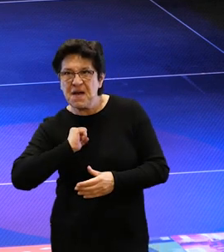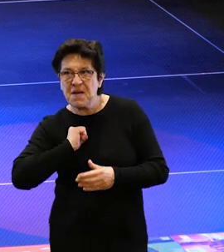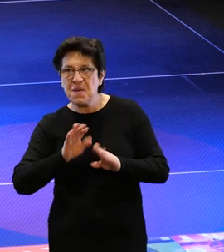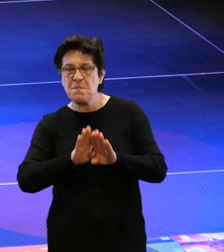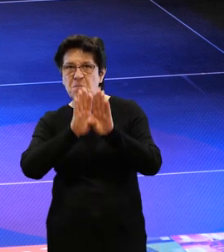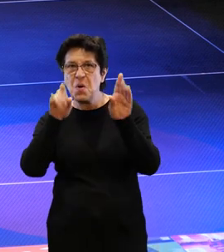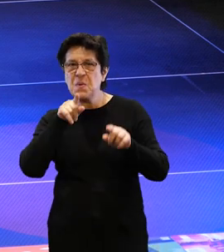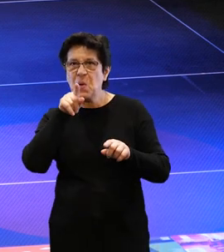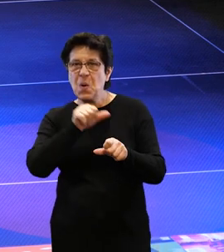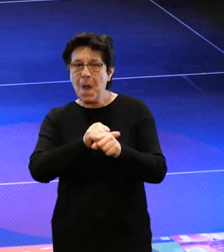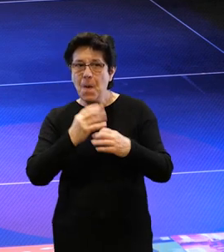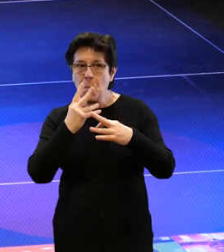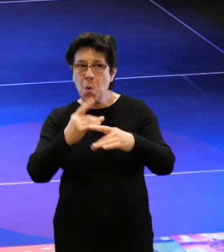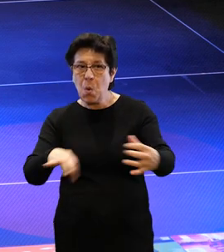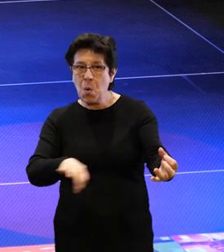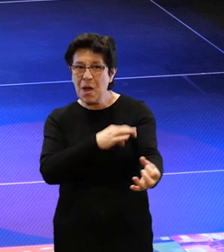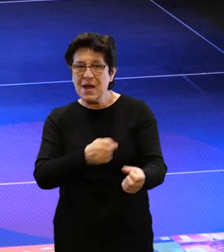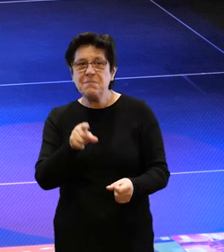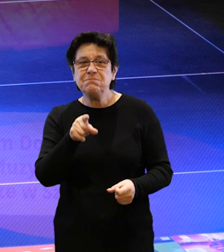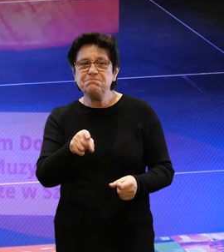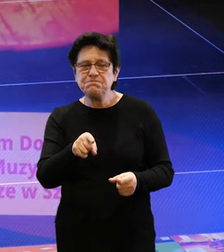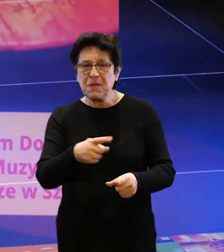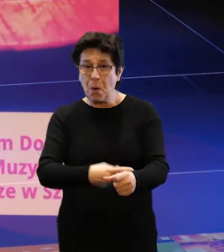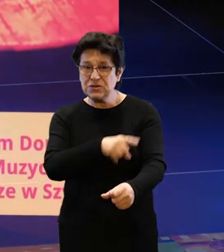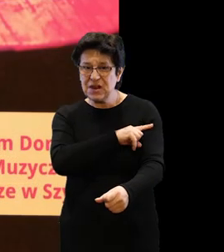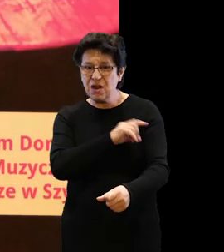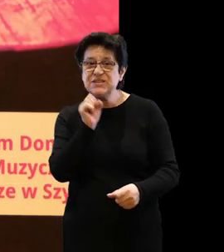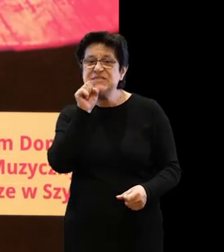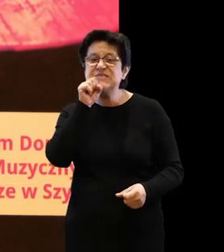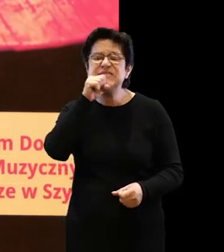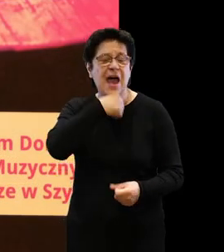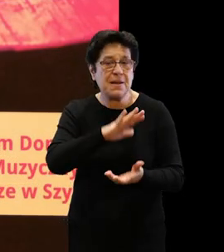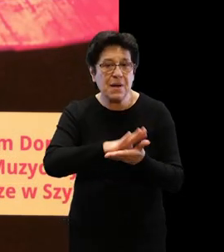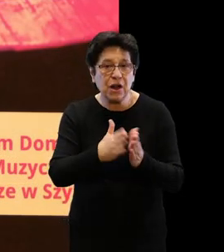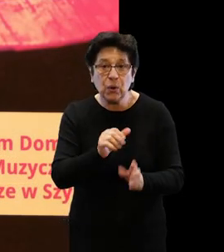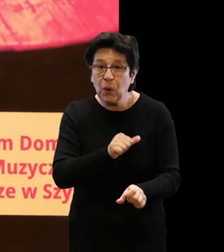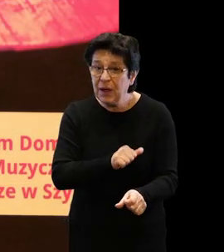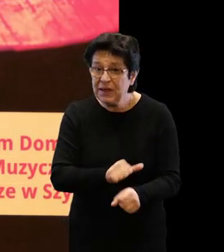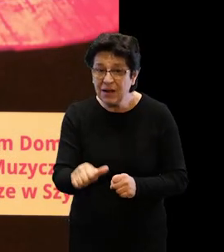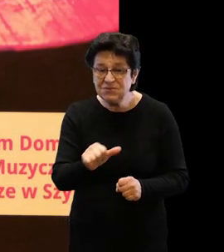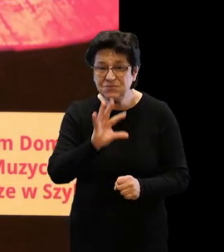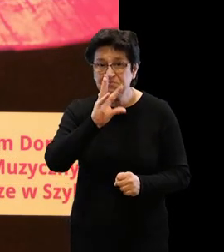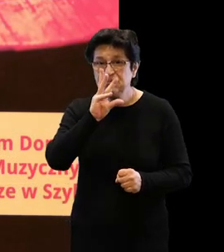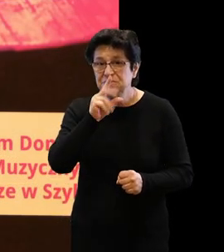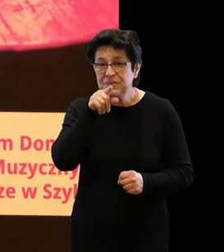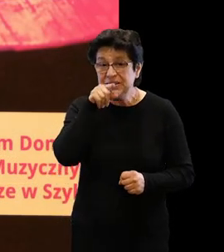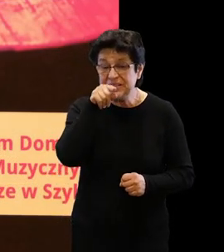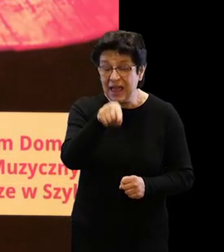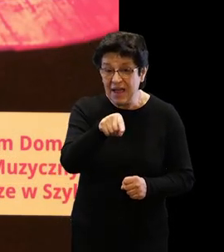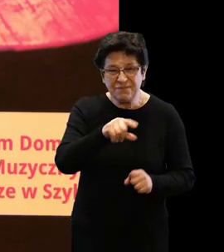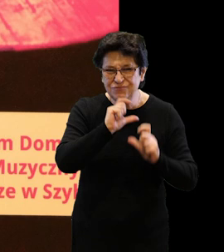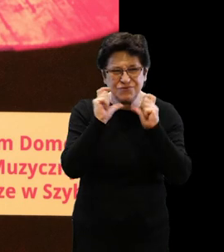muzeum instrumentów muzycznych w Poznaniu na starym rynku wspaniałe muzeum i nie każdy ma świadomość że te wszystkie